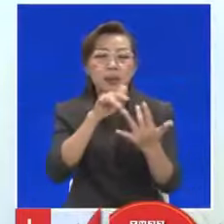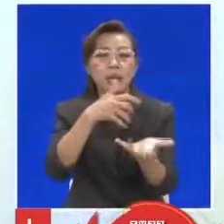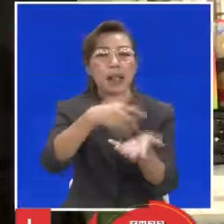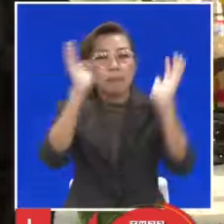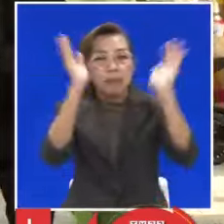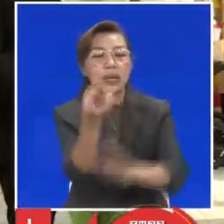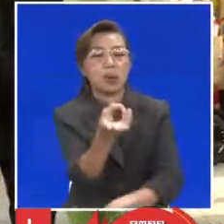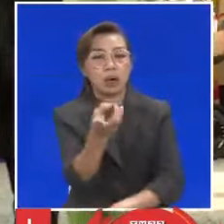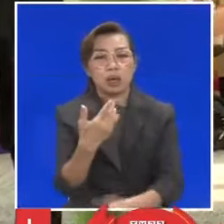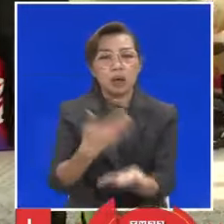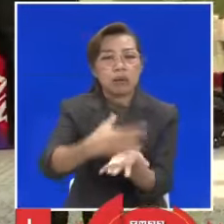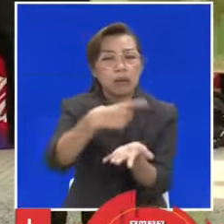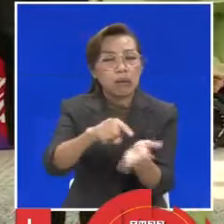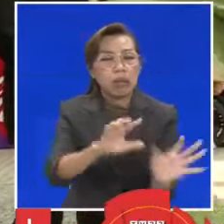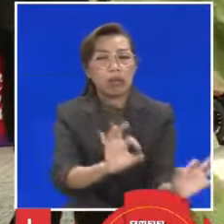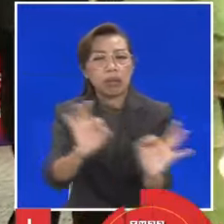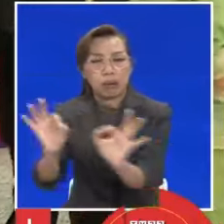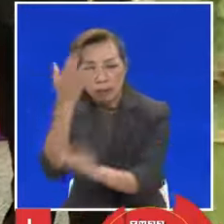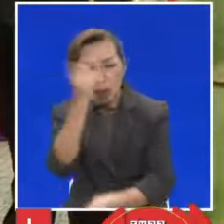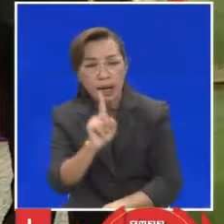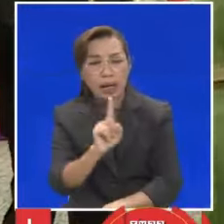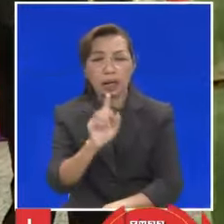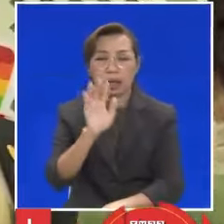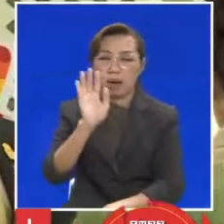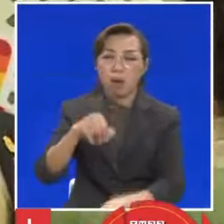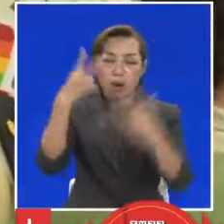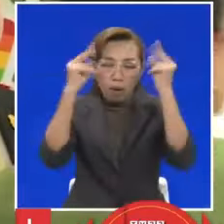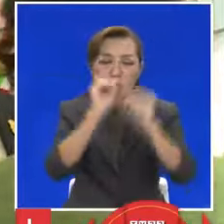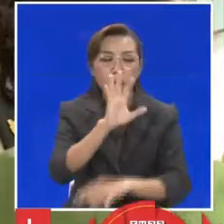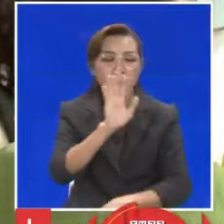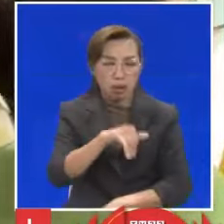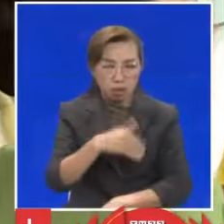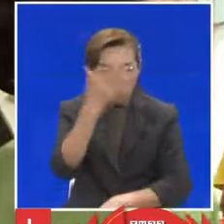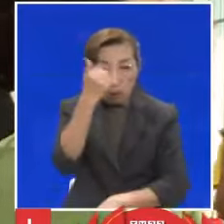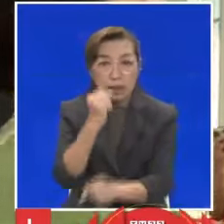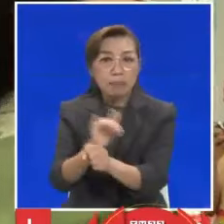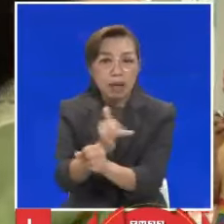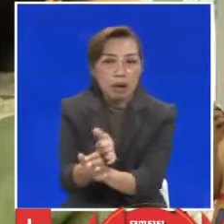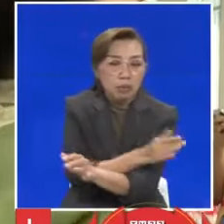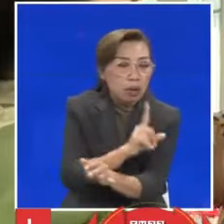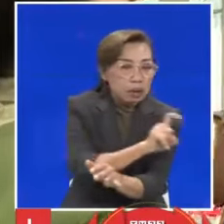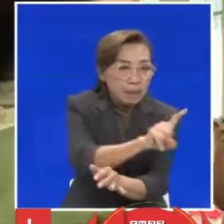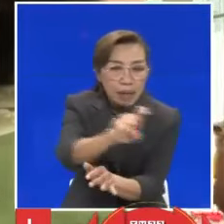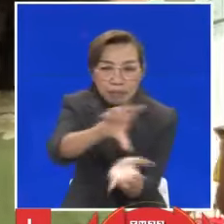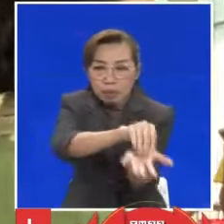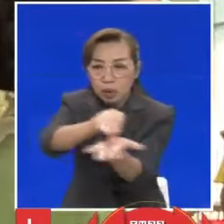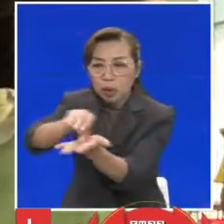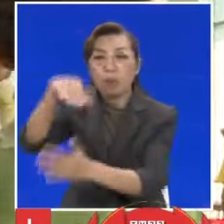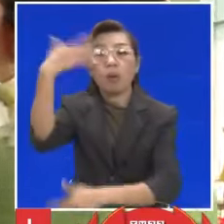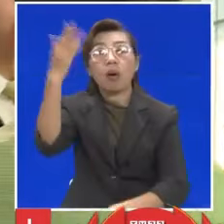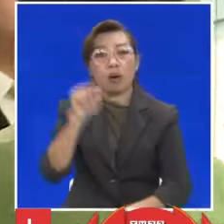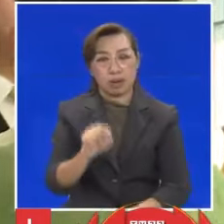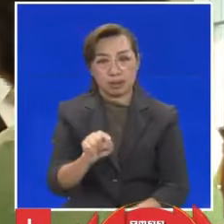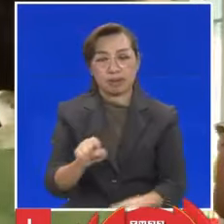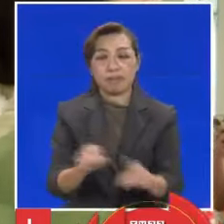งจ่ายเงินล่าช้าโครงการมันล่าช้าออกไปนายกบอกเลยเพราะเป็นการรับฟังความคิดเห็นของทุกฝ่ายนะคะนี่เป็นบรรย